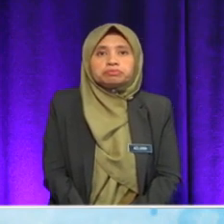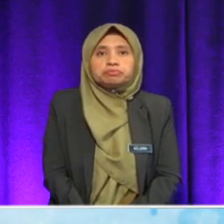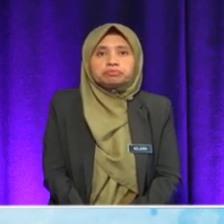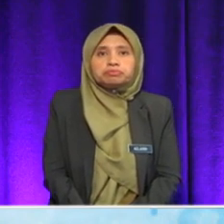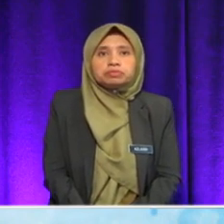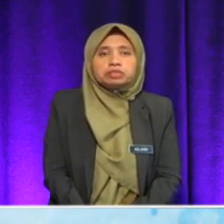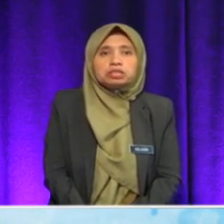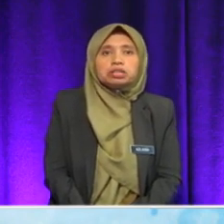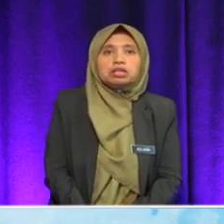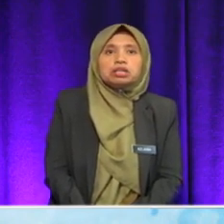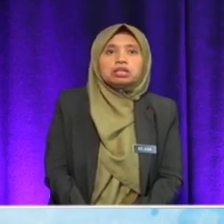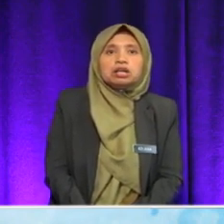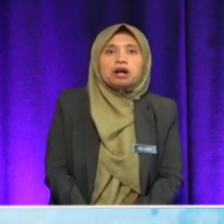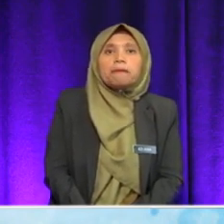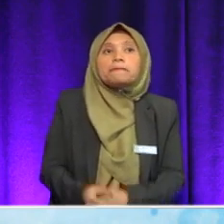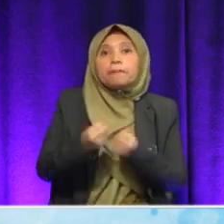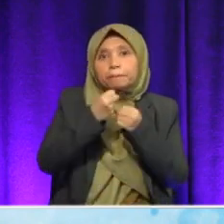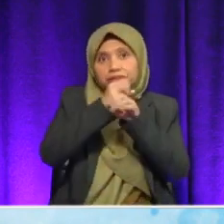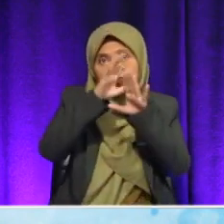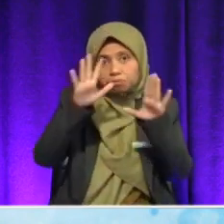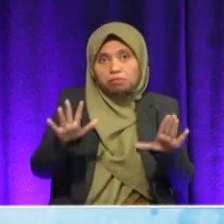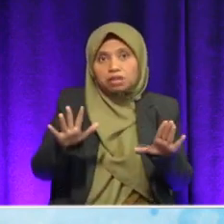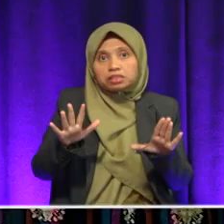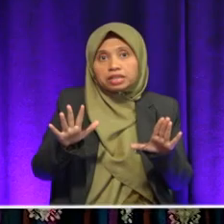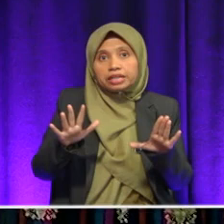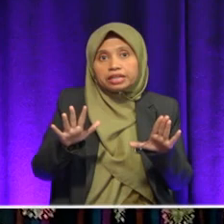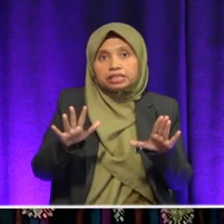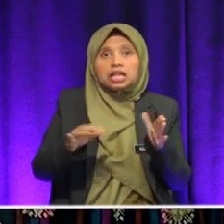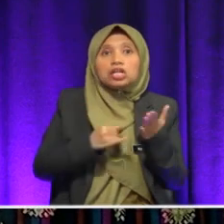Baiklah ini adalah mempersembahkan ilustrasi